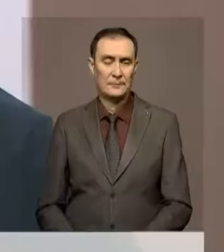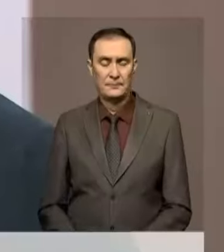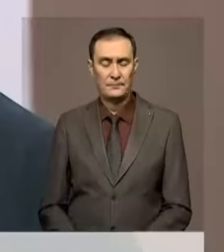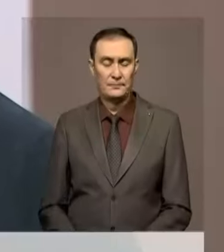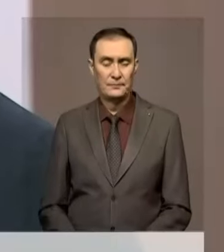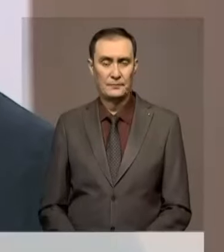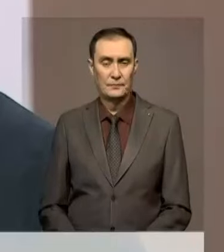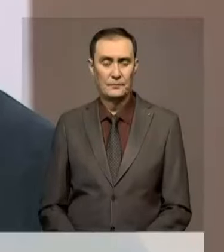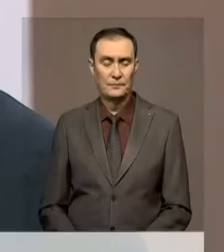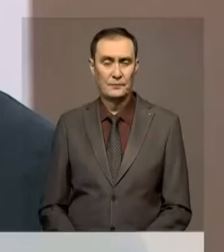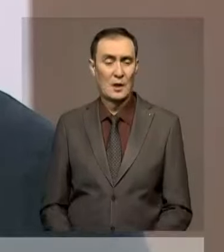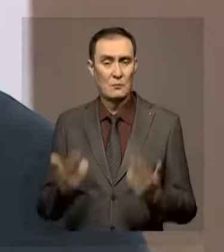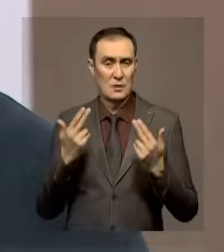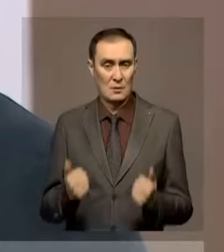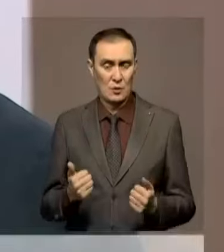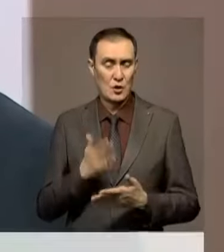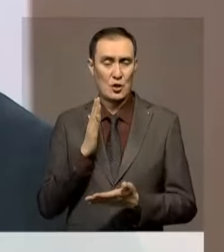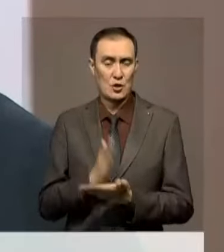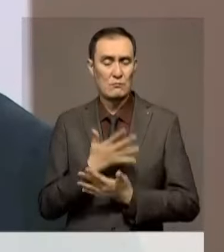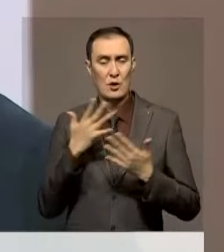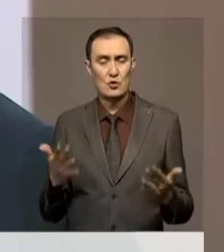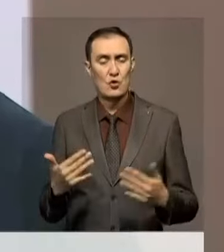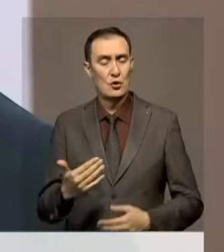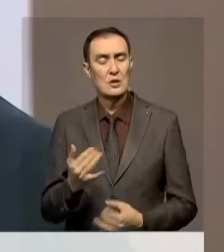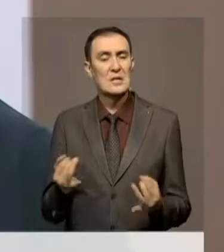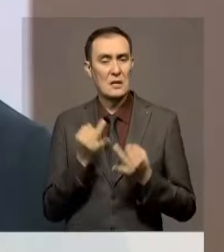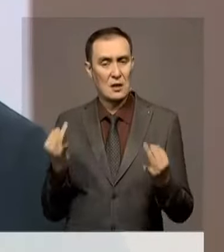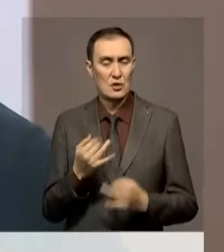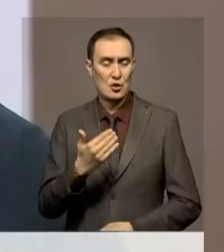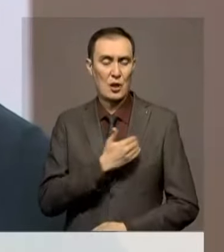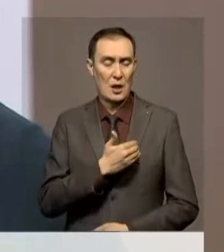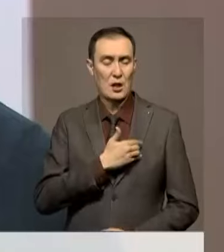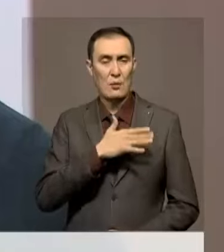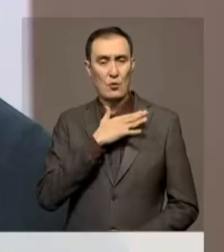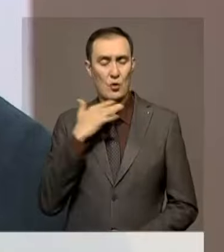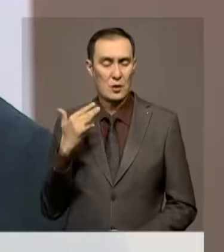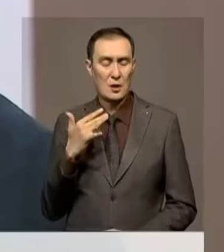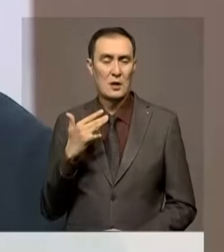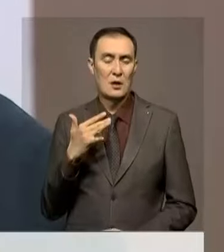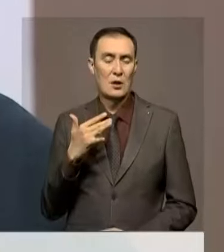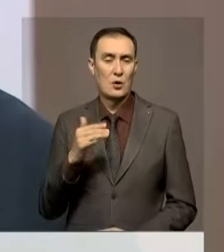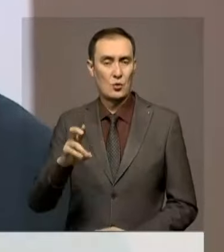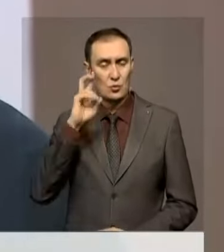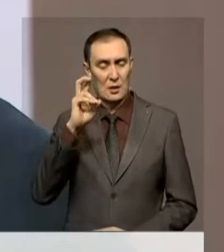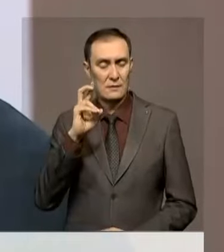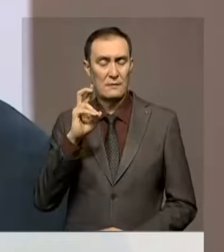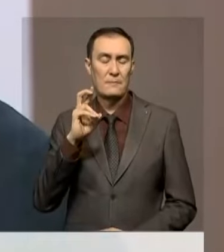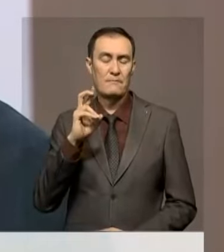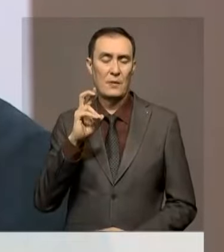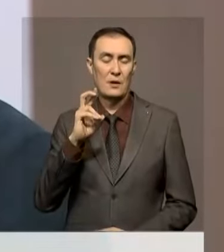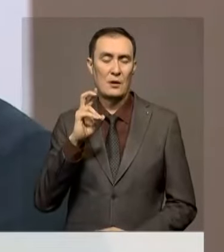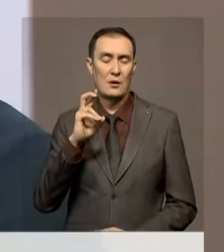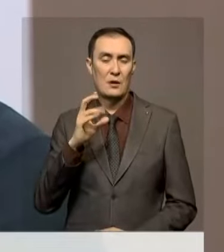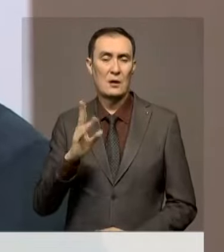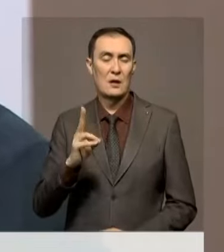сомнения, есть огромный интерес многих политических центров, как и старых, так и новых,